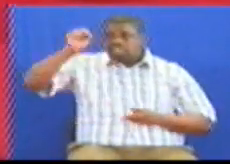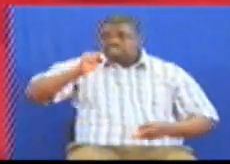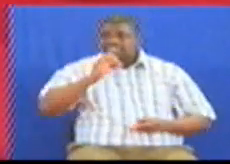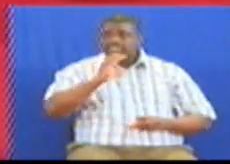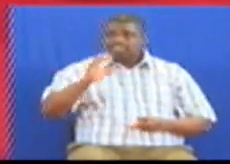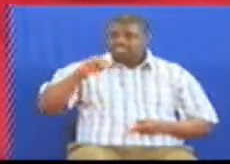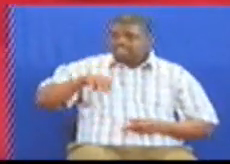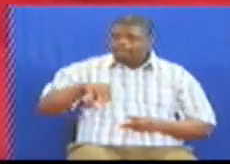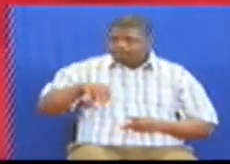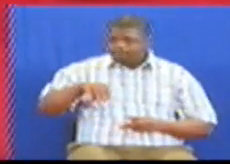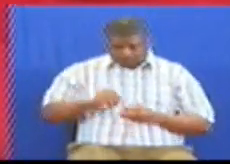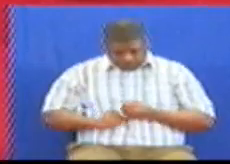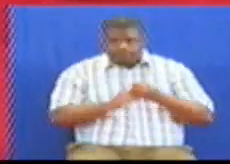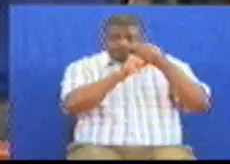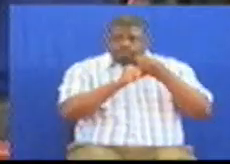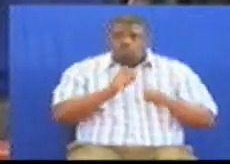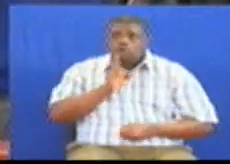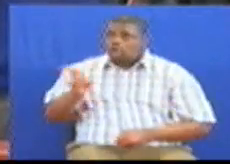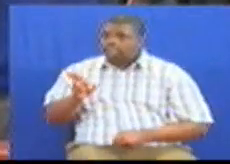hoja.